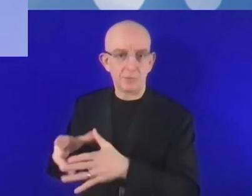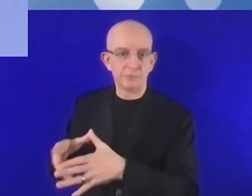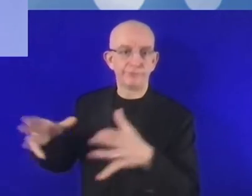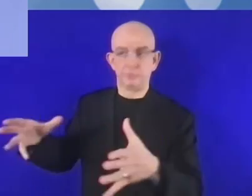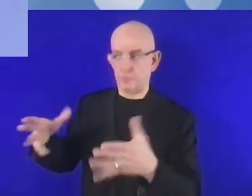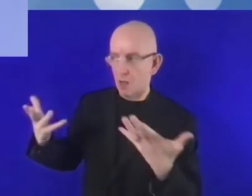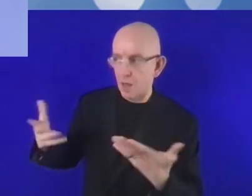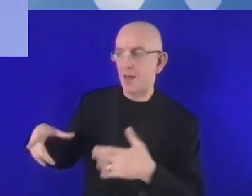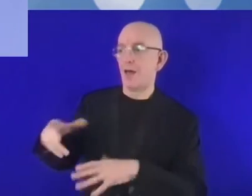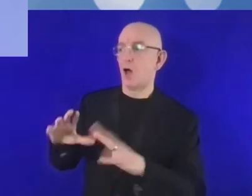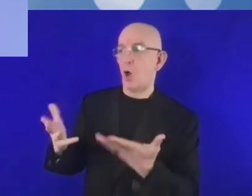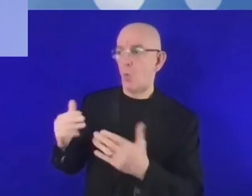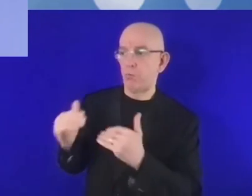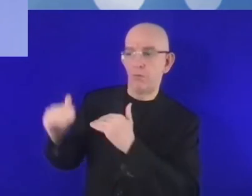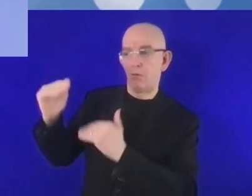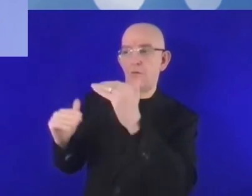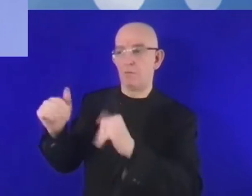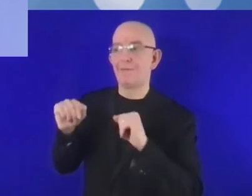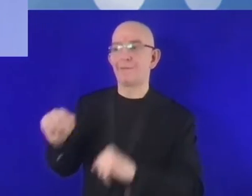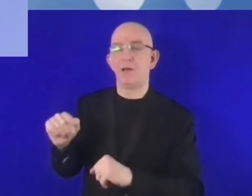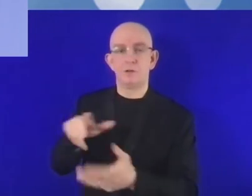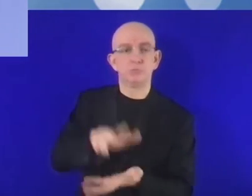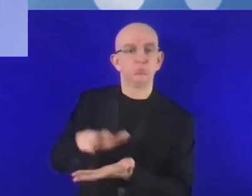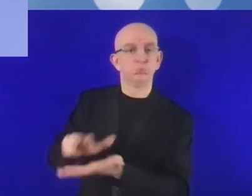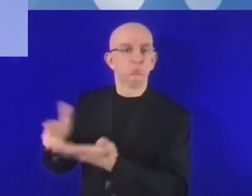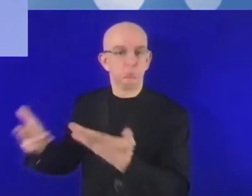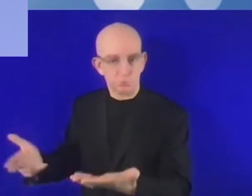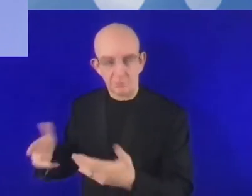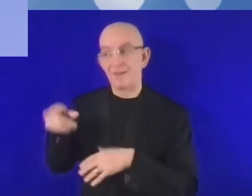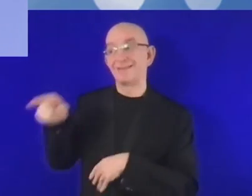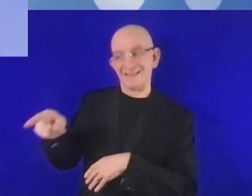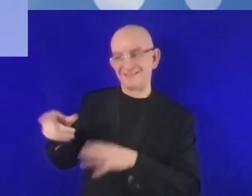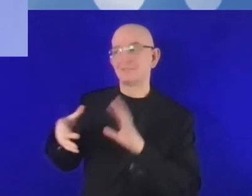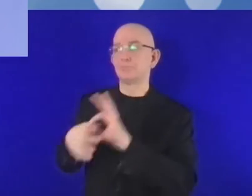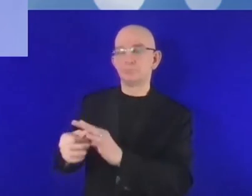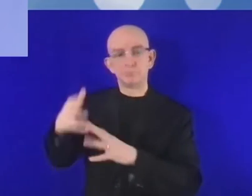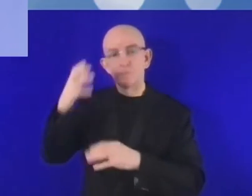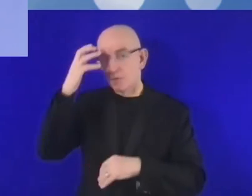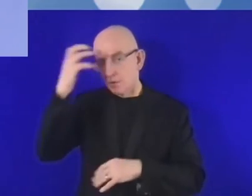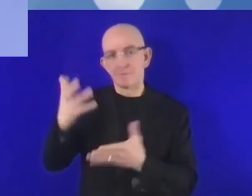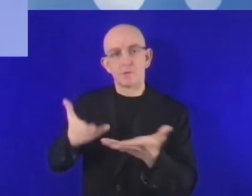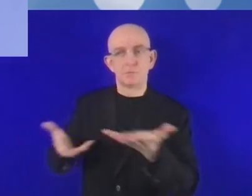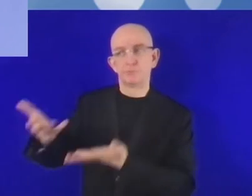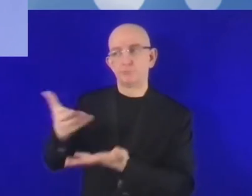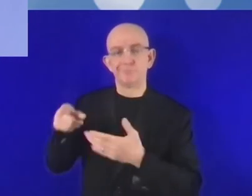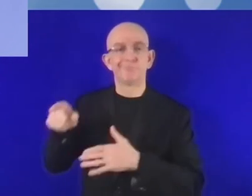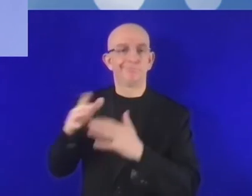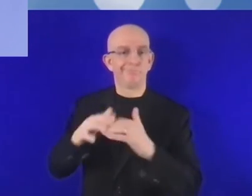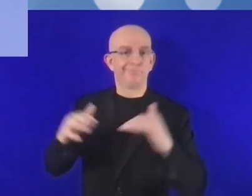электроэнергетики являются также весьма важными. Правительства стран должны стараться